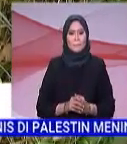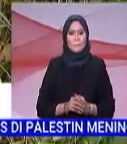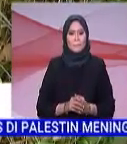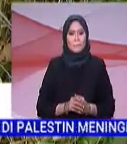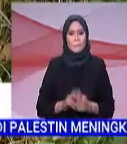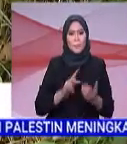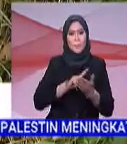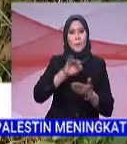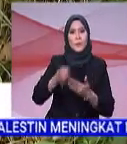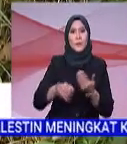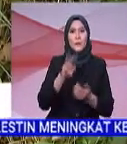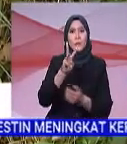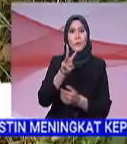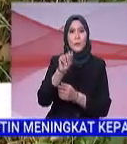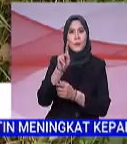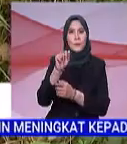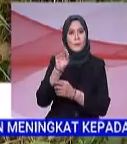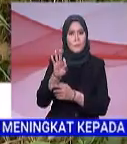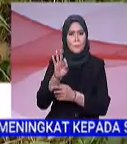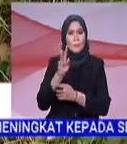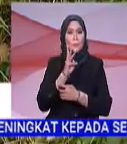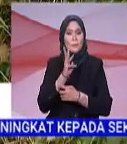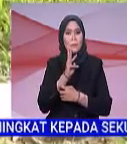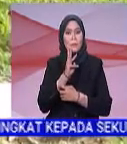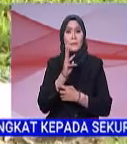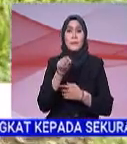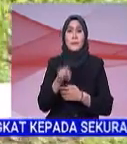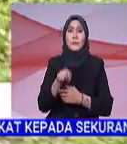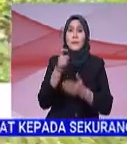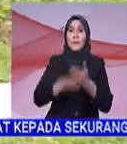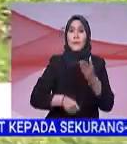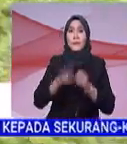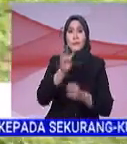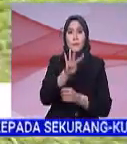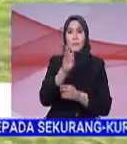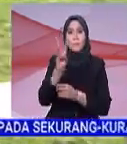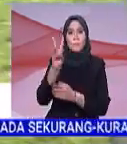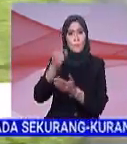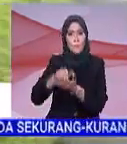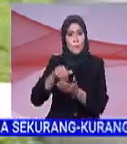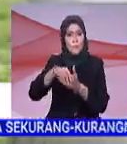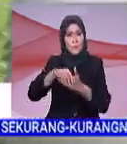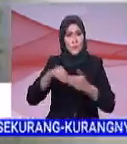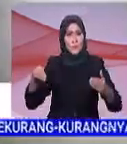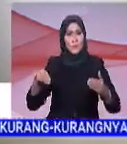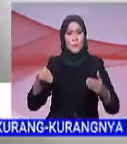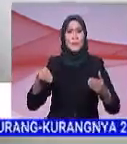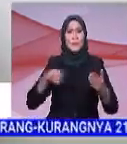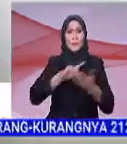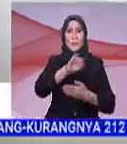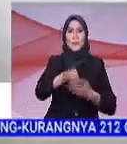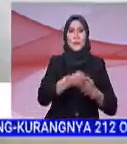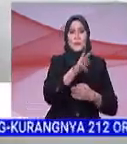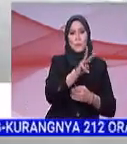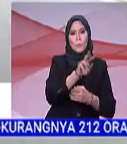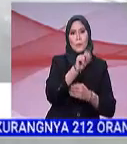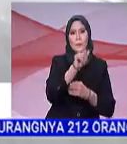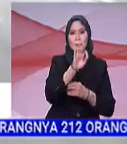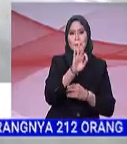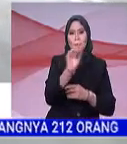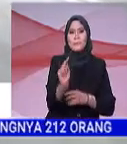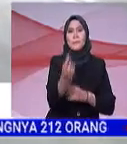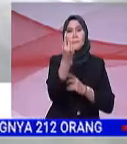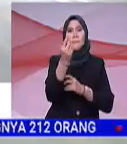n-project wakaf air kampung pada durian yang melibatkan kos 46.000 Ringgit ini merupakan Project wakaf air yang